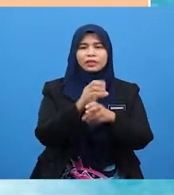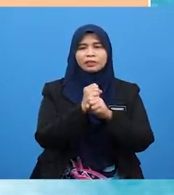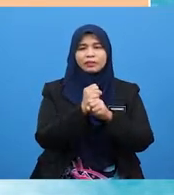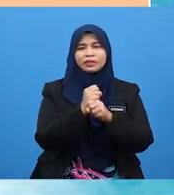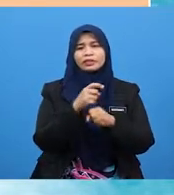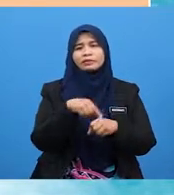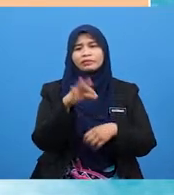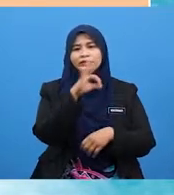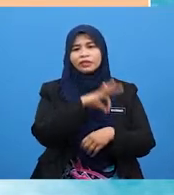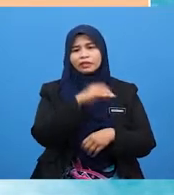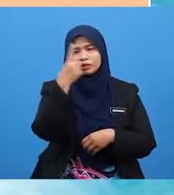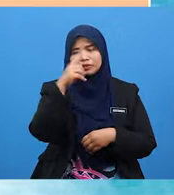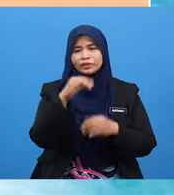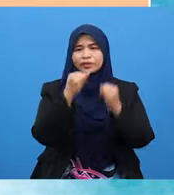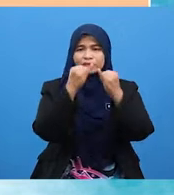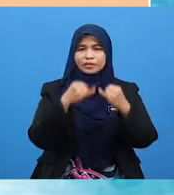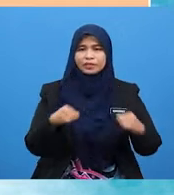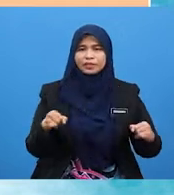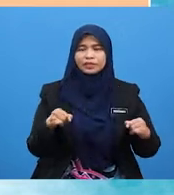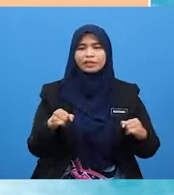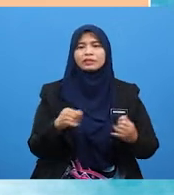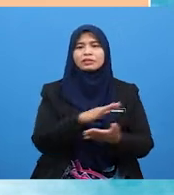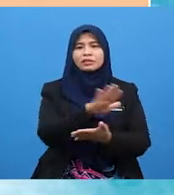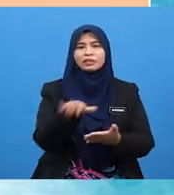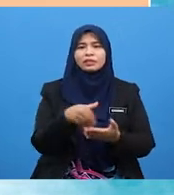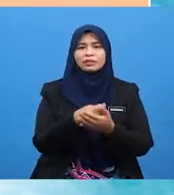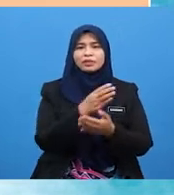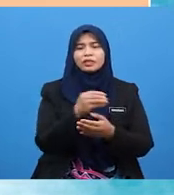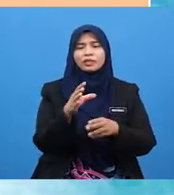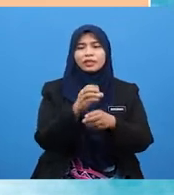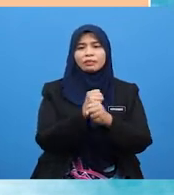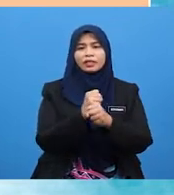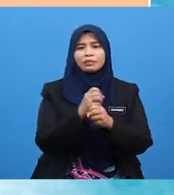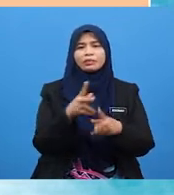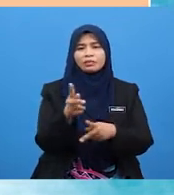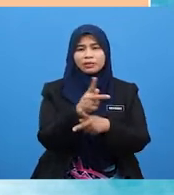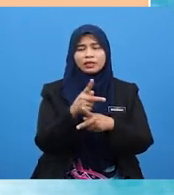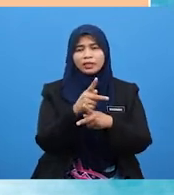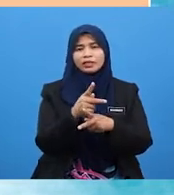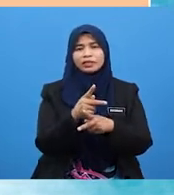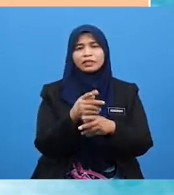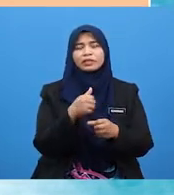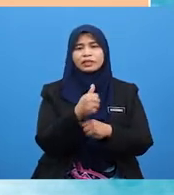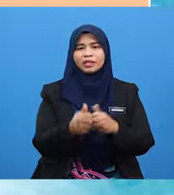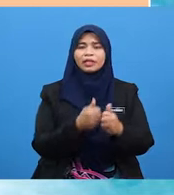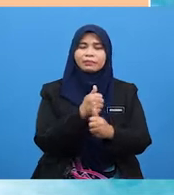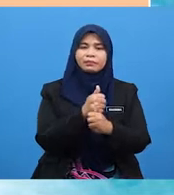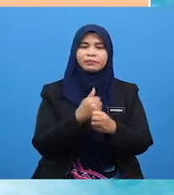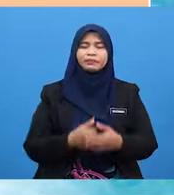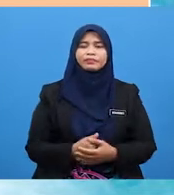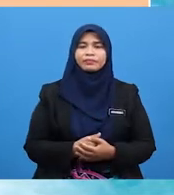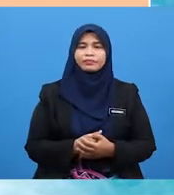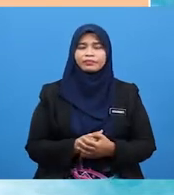dapat dimanfaatkan untuk kesejahteraan sejagat serta dapat memelihara kelestarian